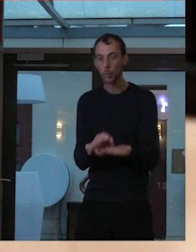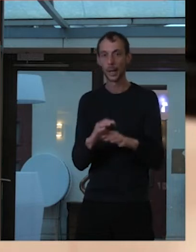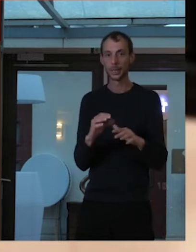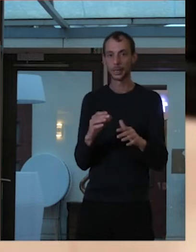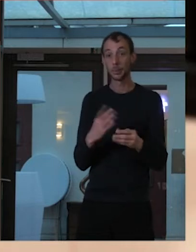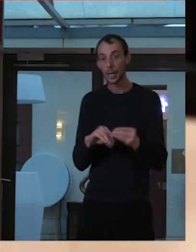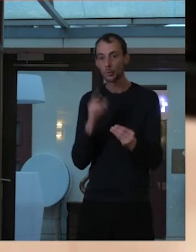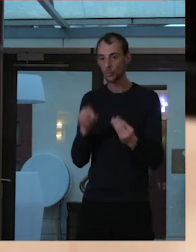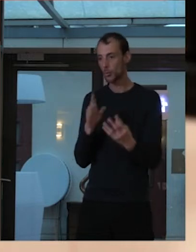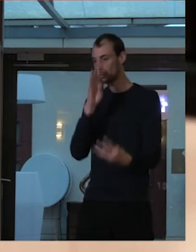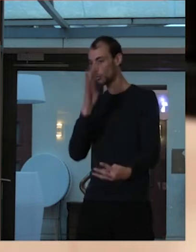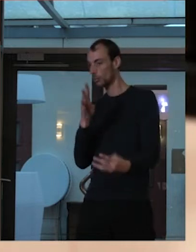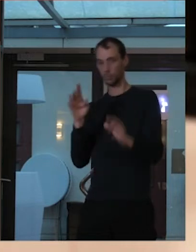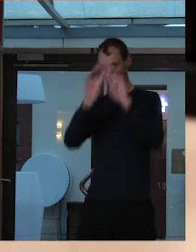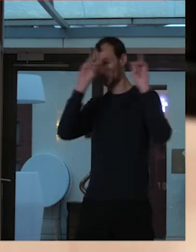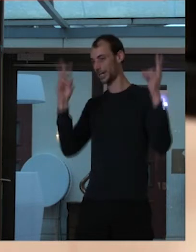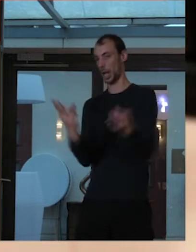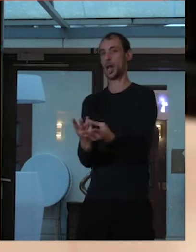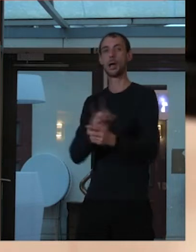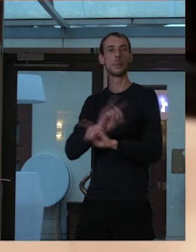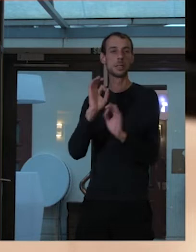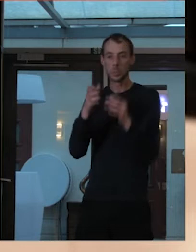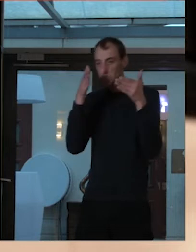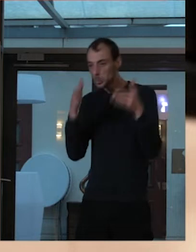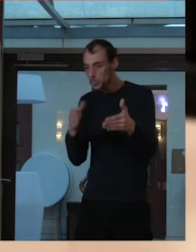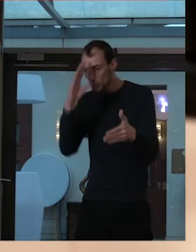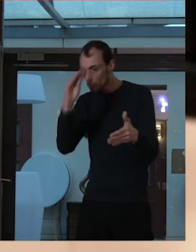pas seulement dans leur qualité de sportive professionnelle,